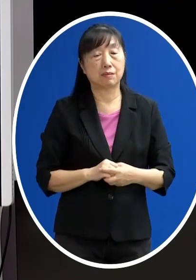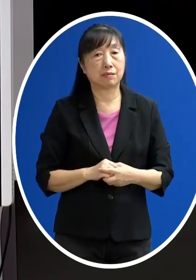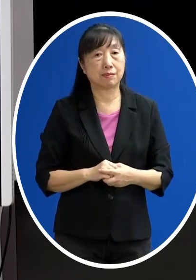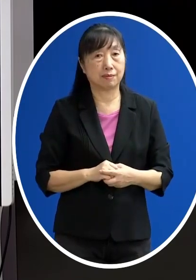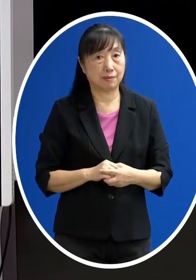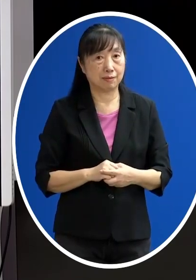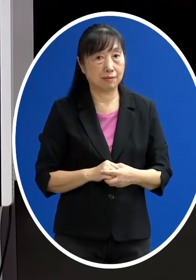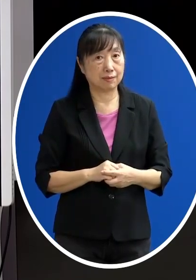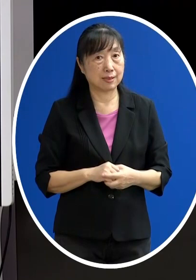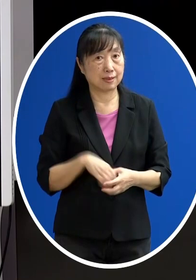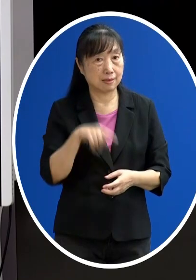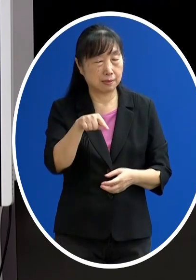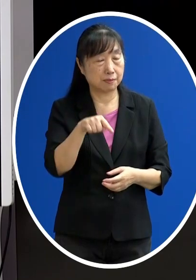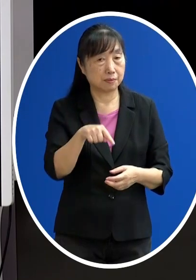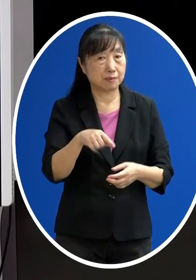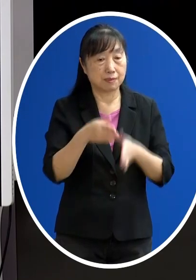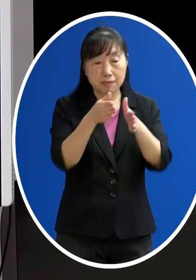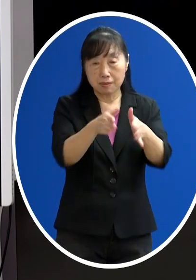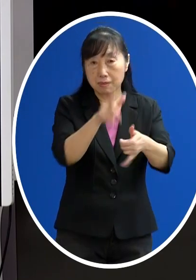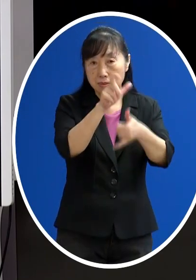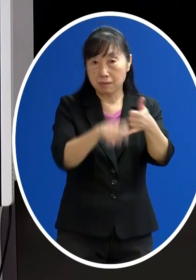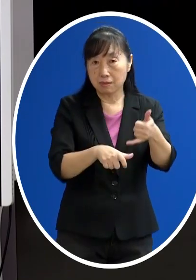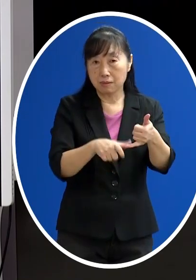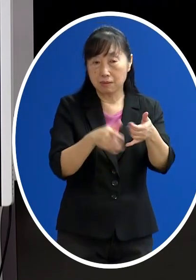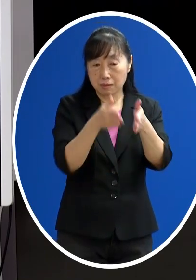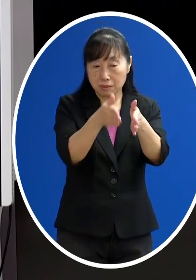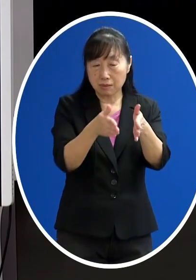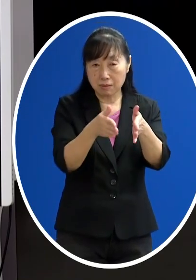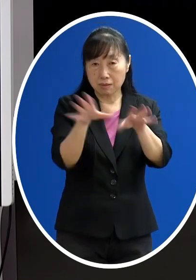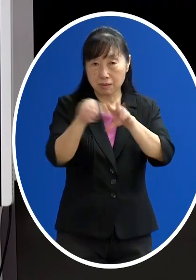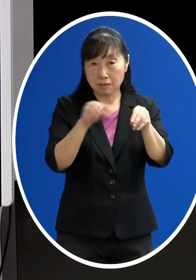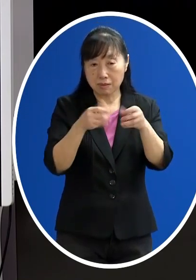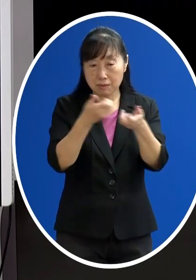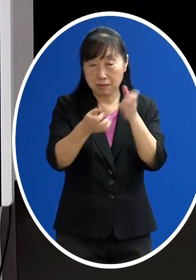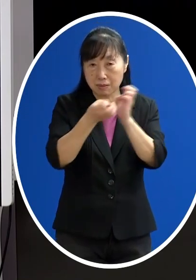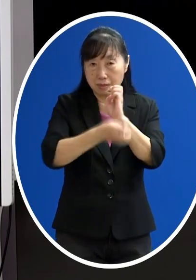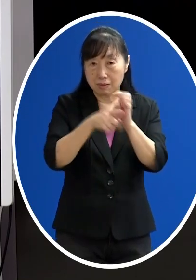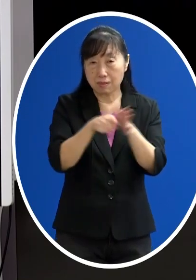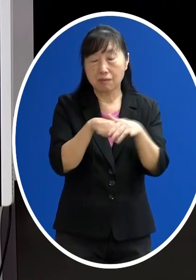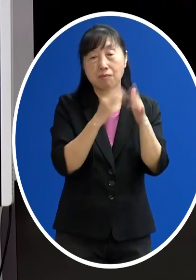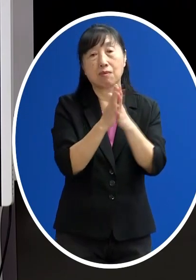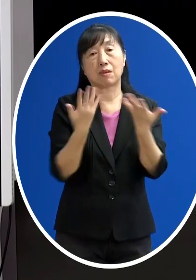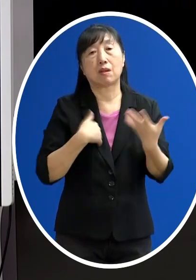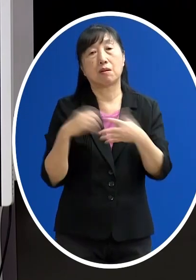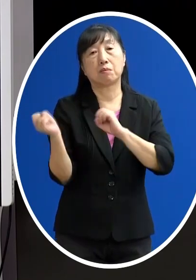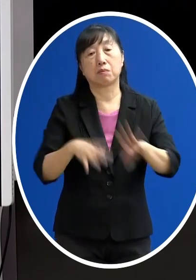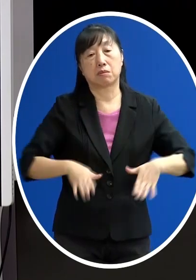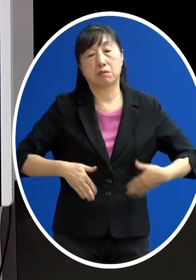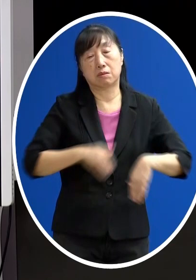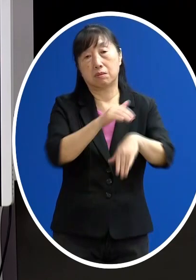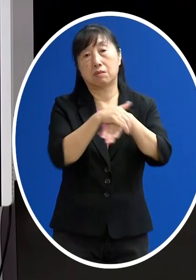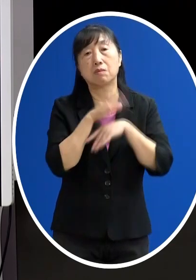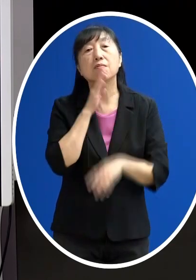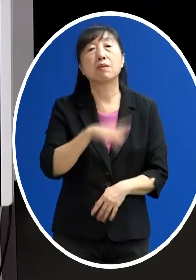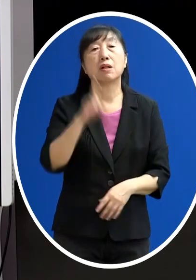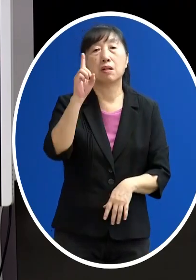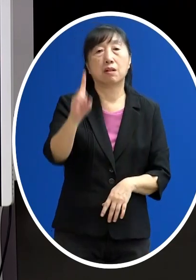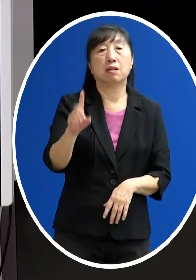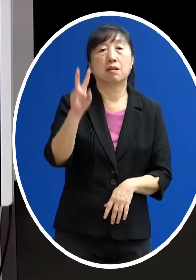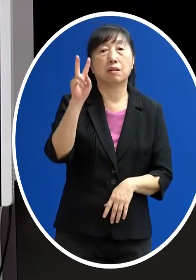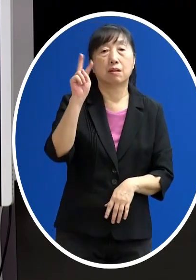那这里面在分析个案的时候，发现很多个案其实是放弃急救，我们医学上叫做